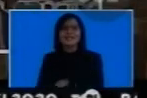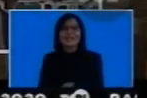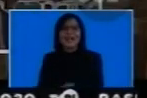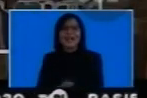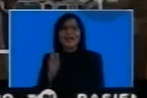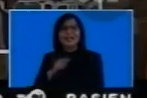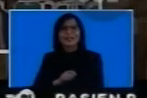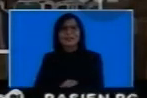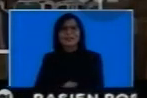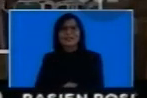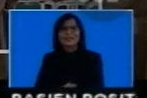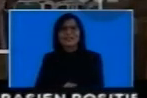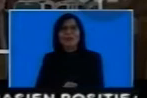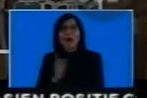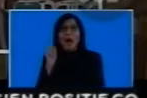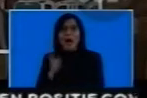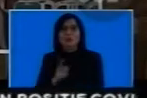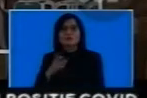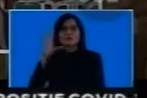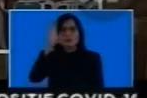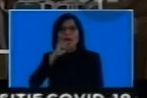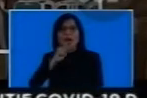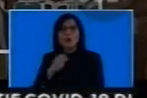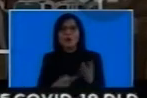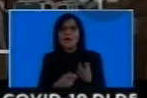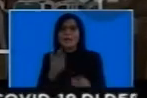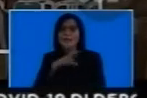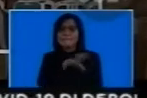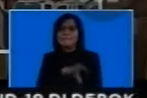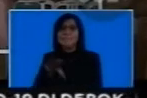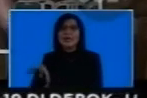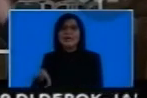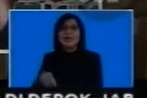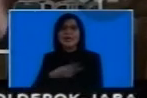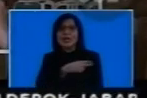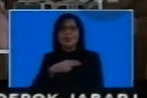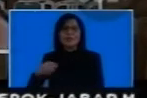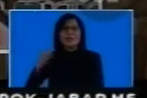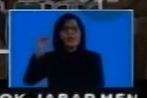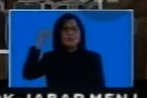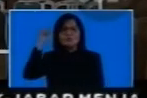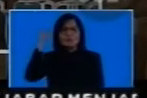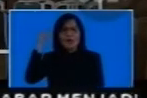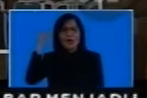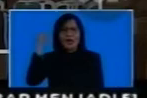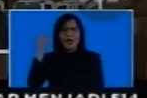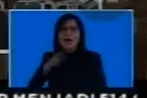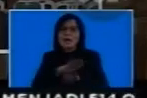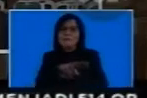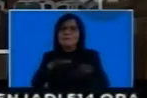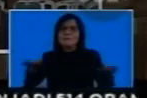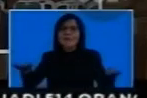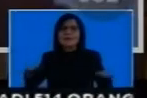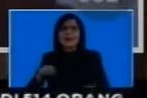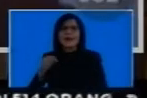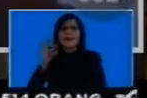kata-kata iya kayak Bu Maria gitu. Ada beberapa part of Indonesia yang memang kita kesulitan untuk bisa memeratakan pendidikan.